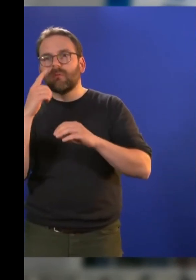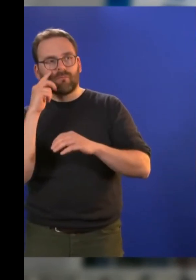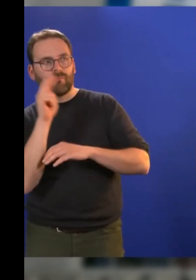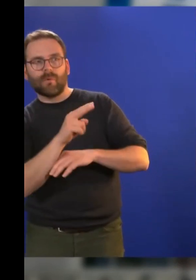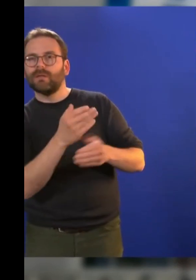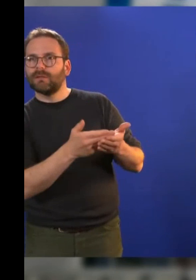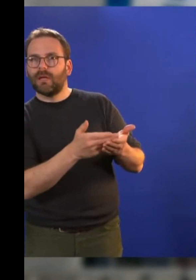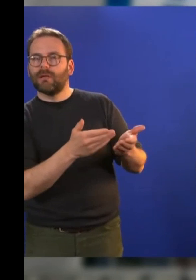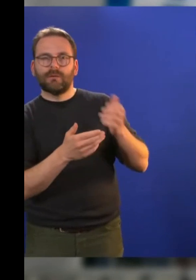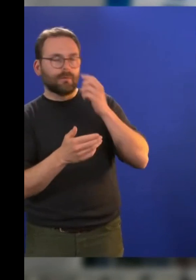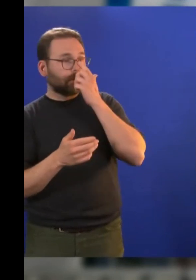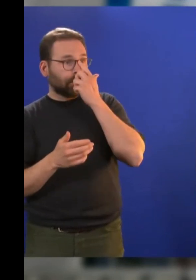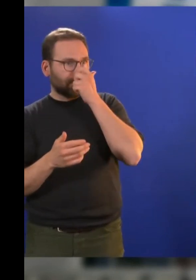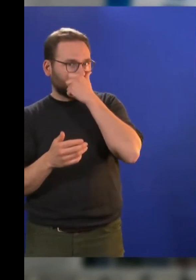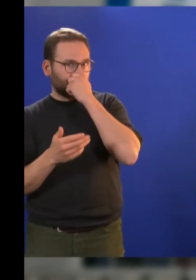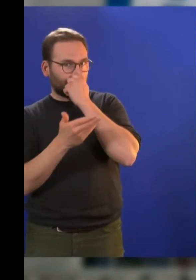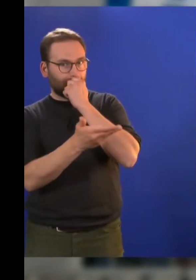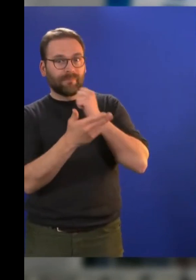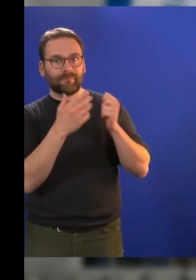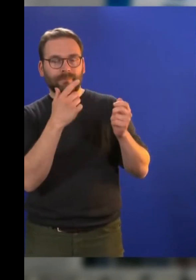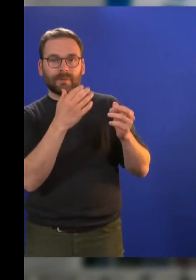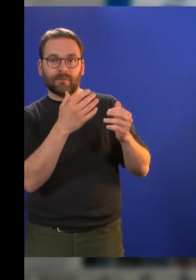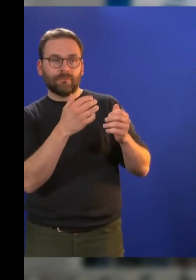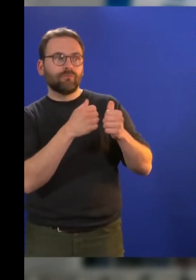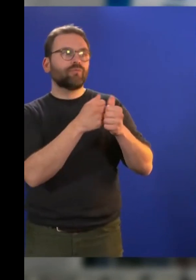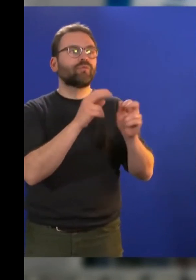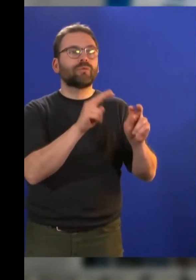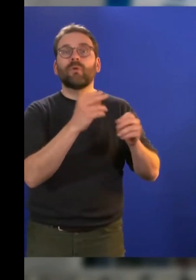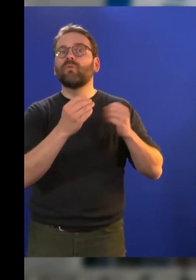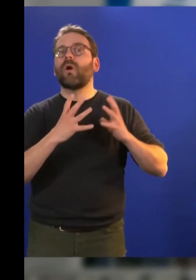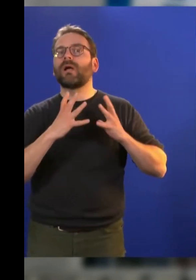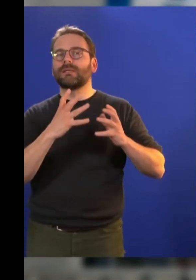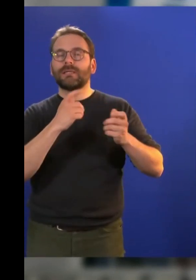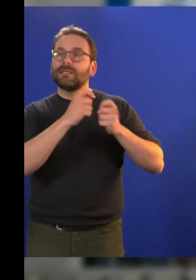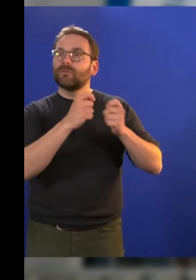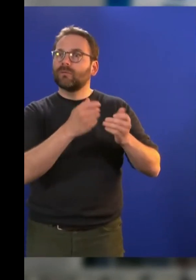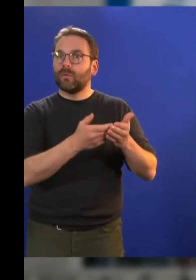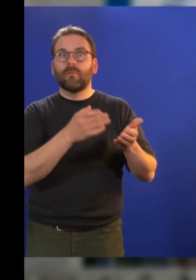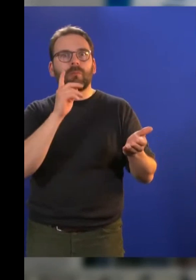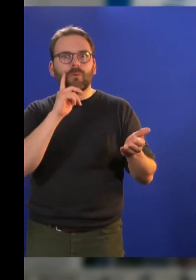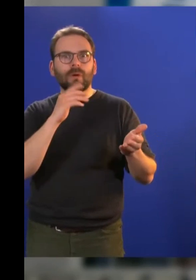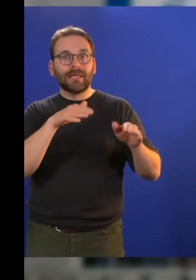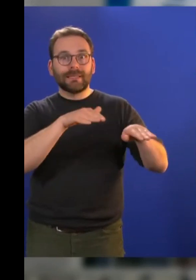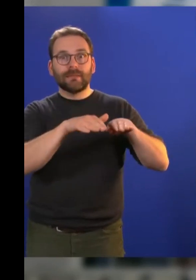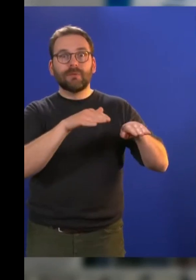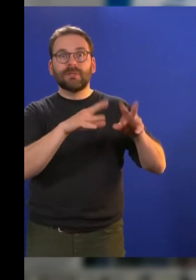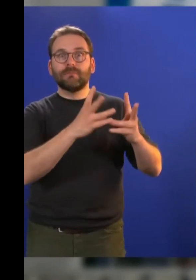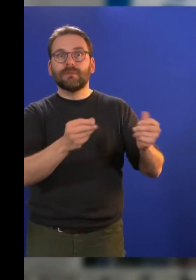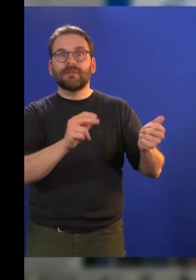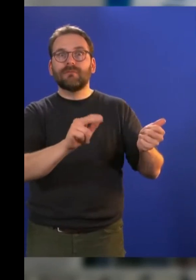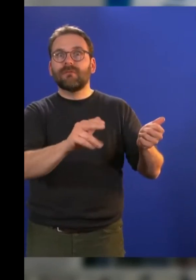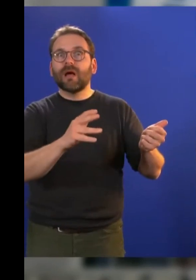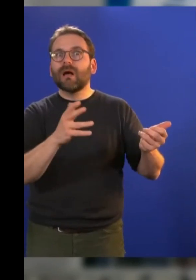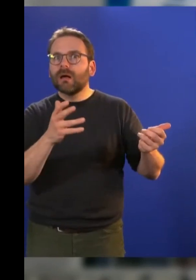prendre, de prendre cela en charge, ou en tout cas d'engager la discussion, puisque ce dispositif disparaîtrait.